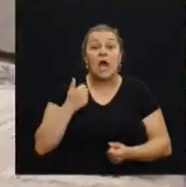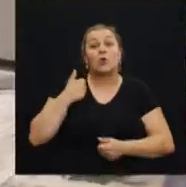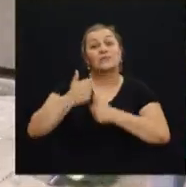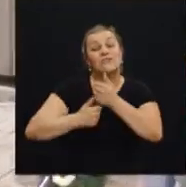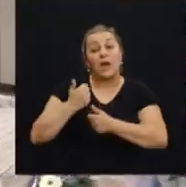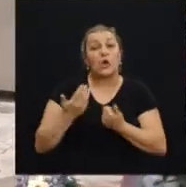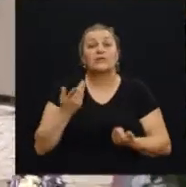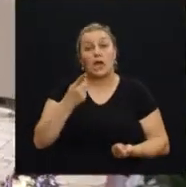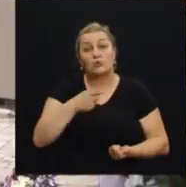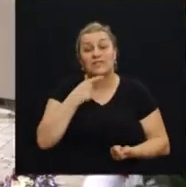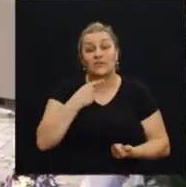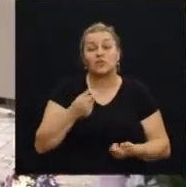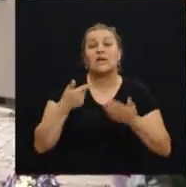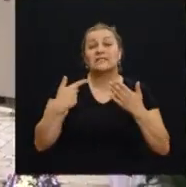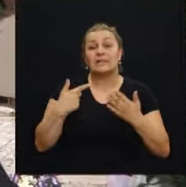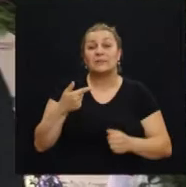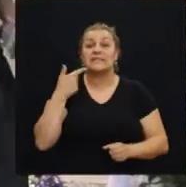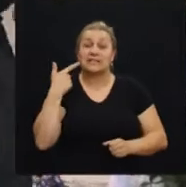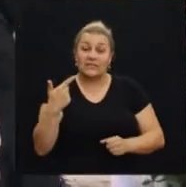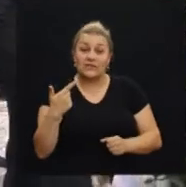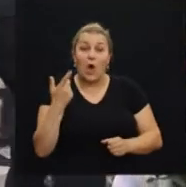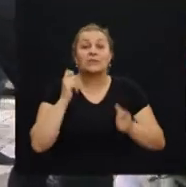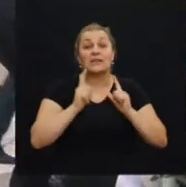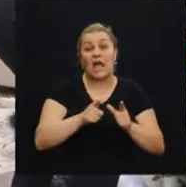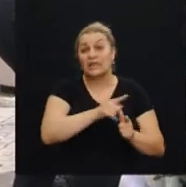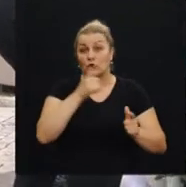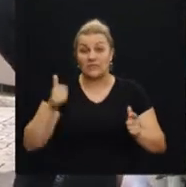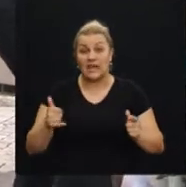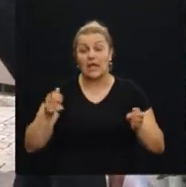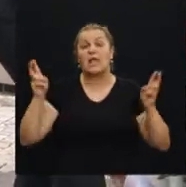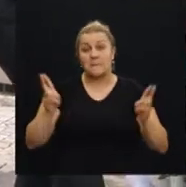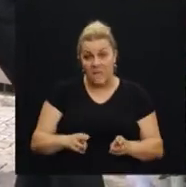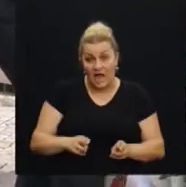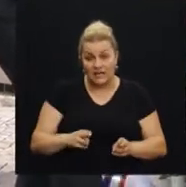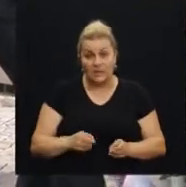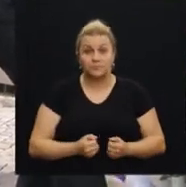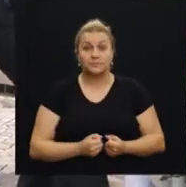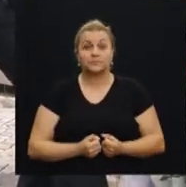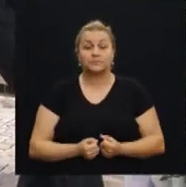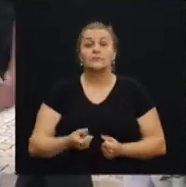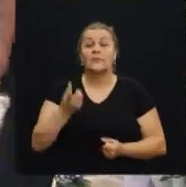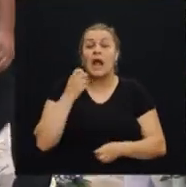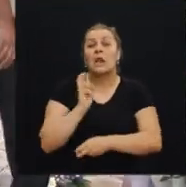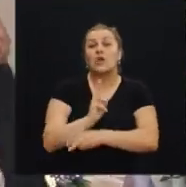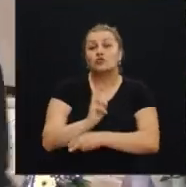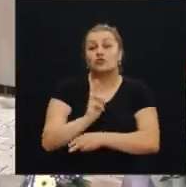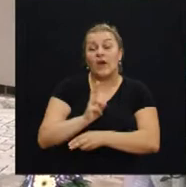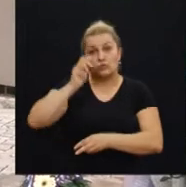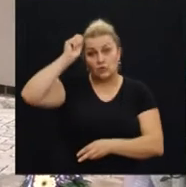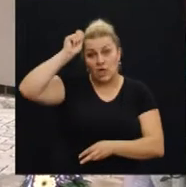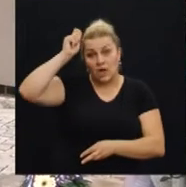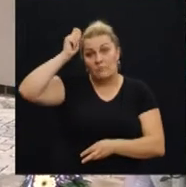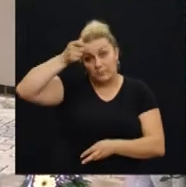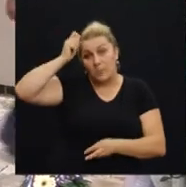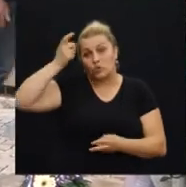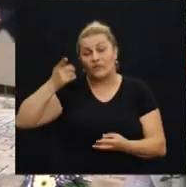evo i kako ste rekli, 72 je od rata na ovamo manje, ali čuvajući pijetet